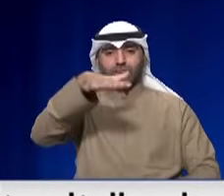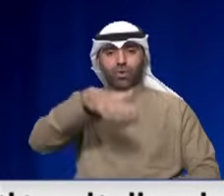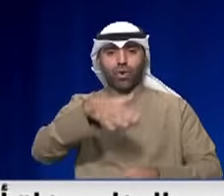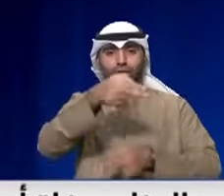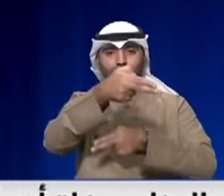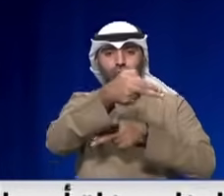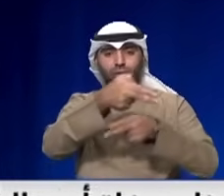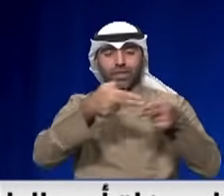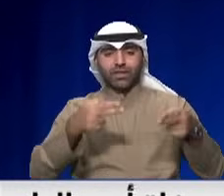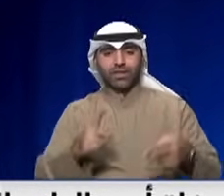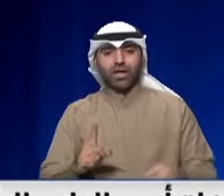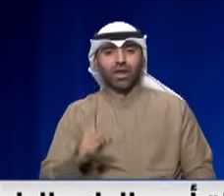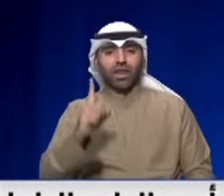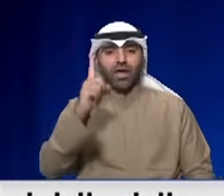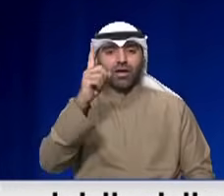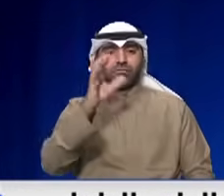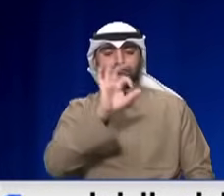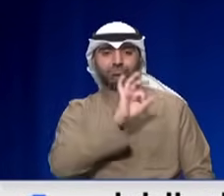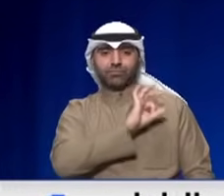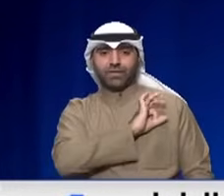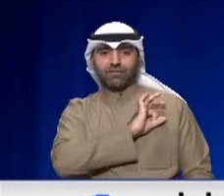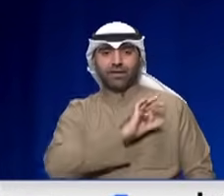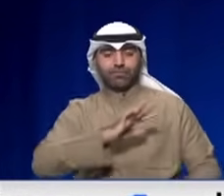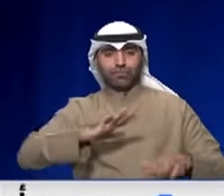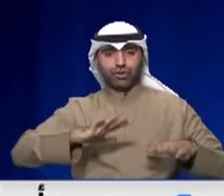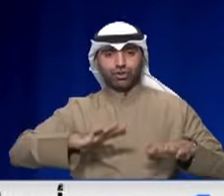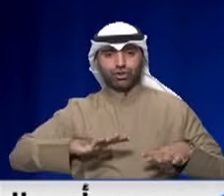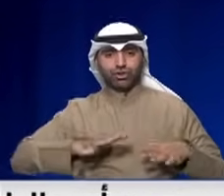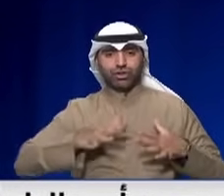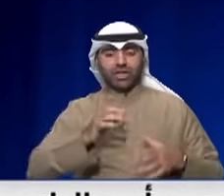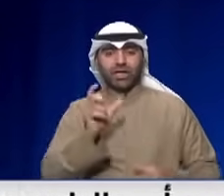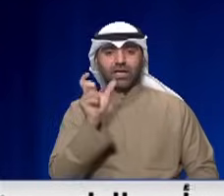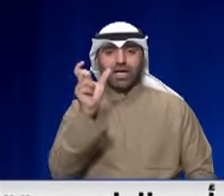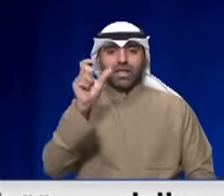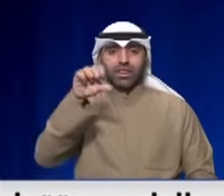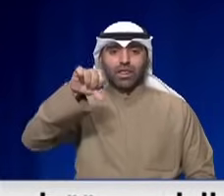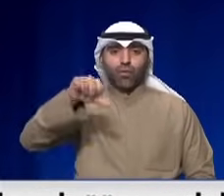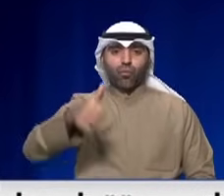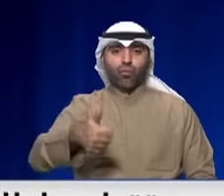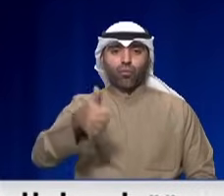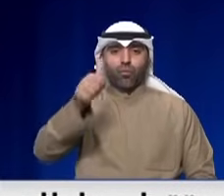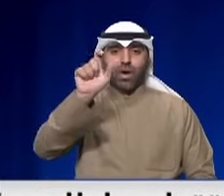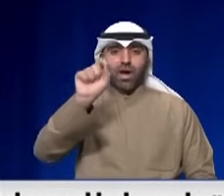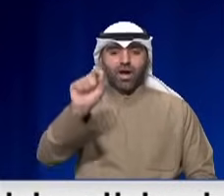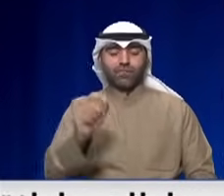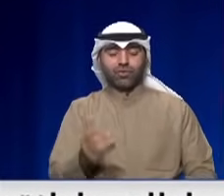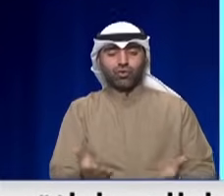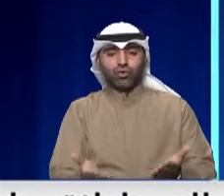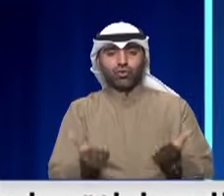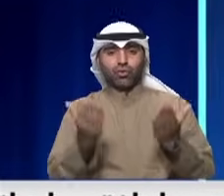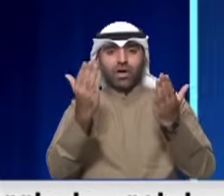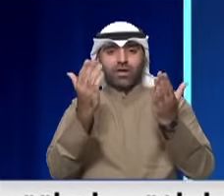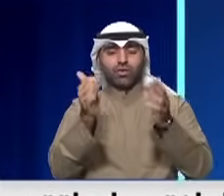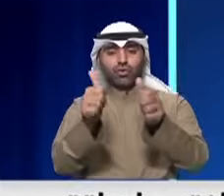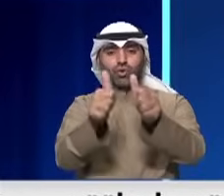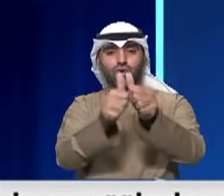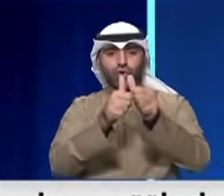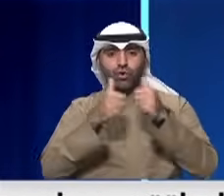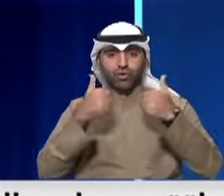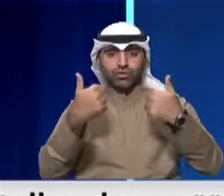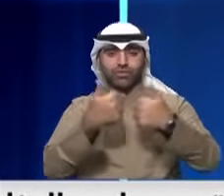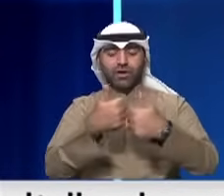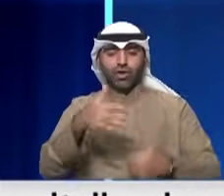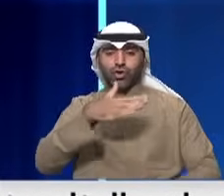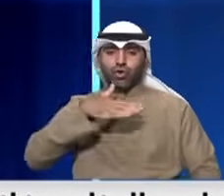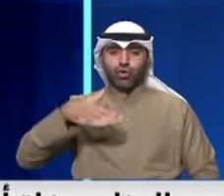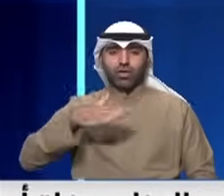الراحل الشيخ نواف الاحمد الجابر الصباح طيب الله ثراه متمنيا معاليه لسموه رعاه الله وللشعب الكويتي